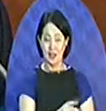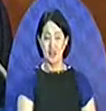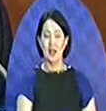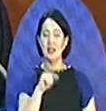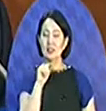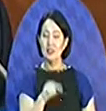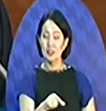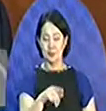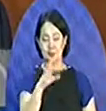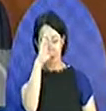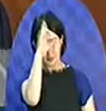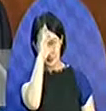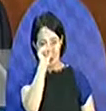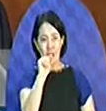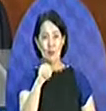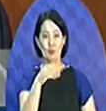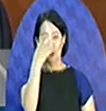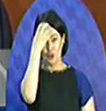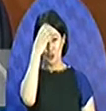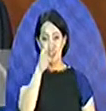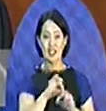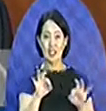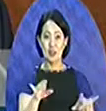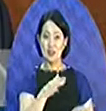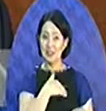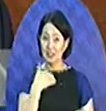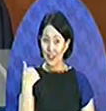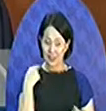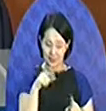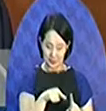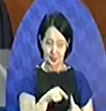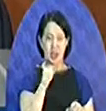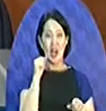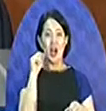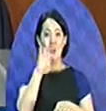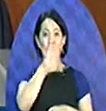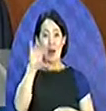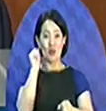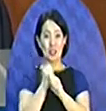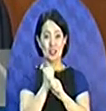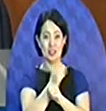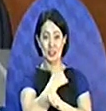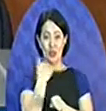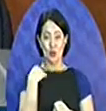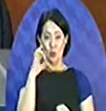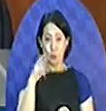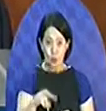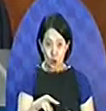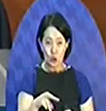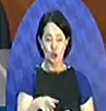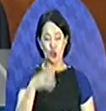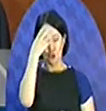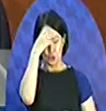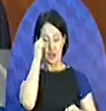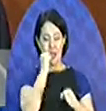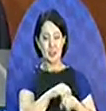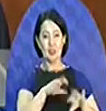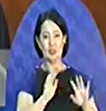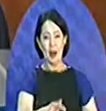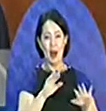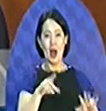Тухайлбал яамны төрийн нэрийн бичгийн дараа агентлэгийн дараа хийх хүн бол төрийн албанд нэг 16 жил ажилласан байх ёстой гэдэг юм